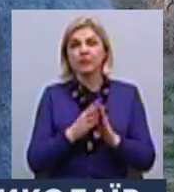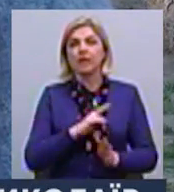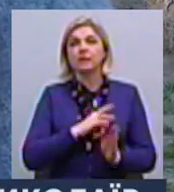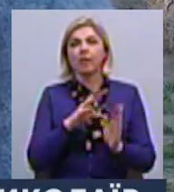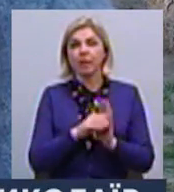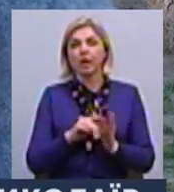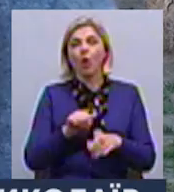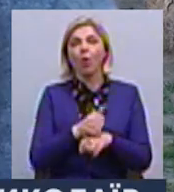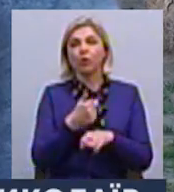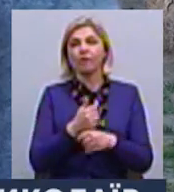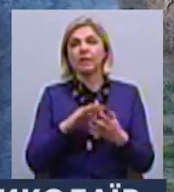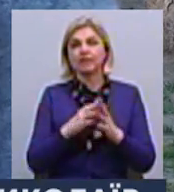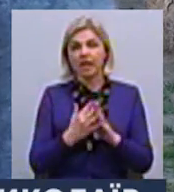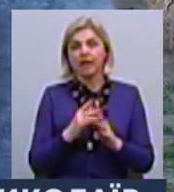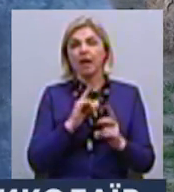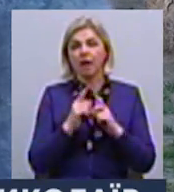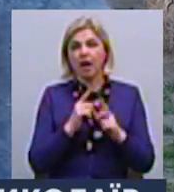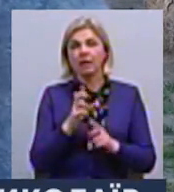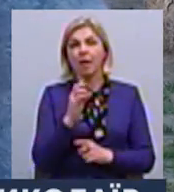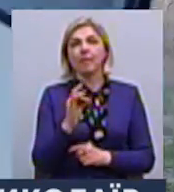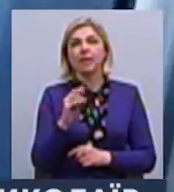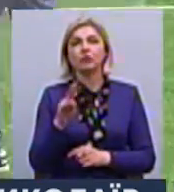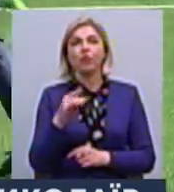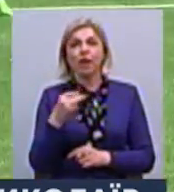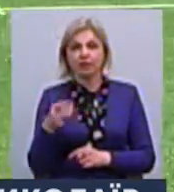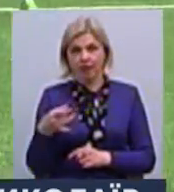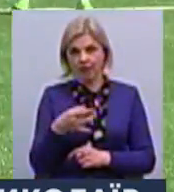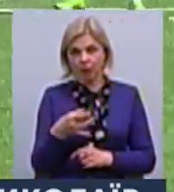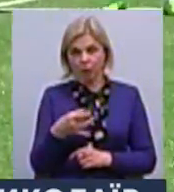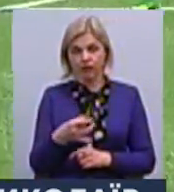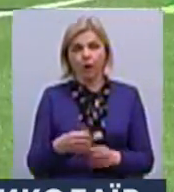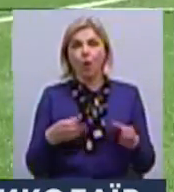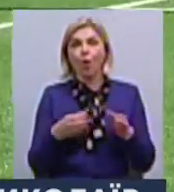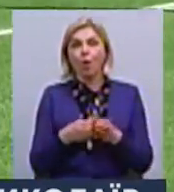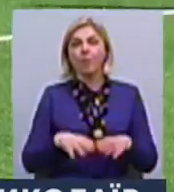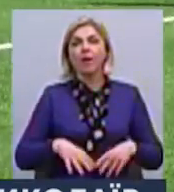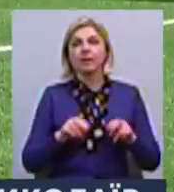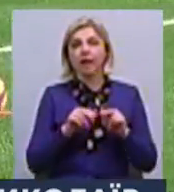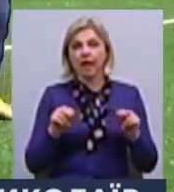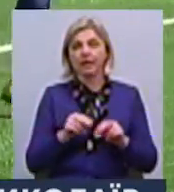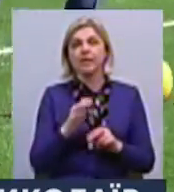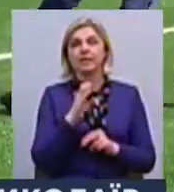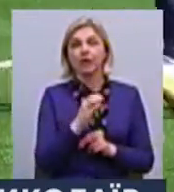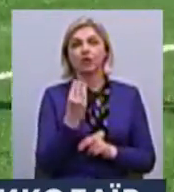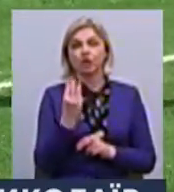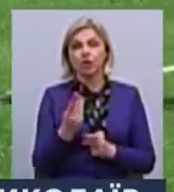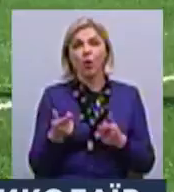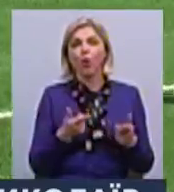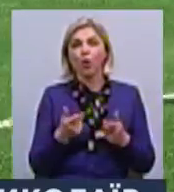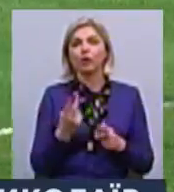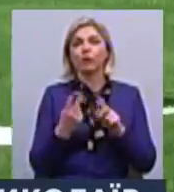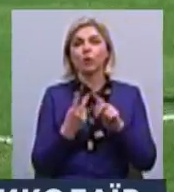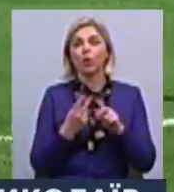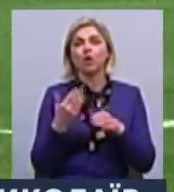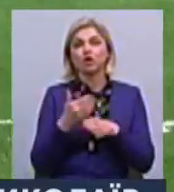голови селищної ради у Березнегуватському районі. Команда тренера Сергія Шищенка готується до другої